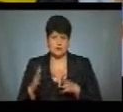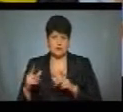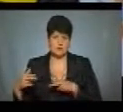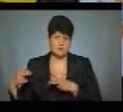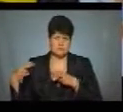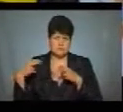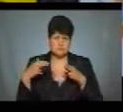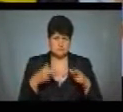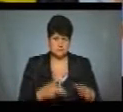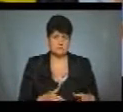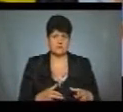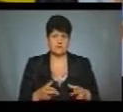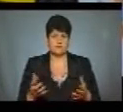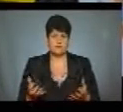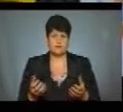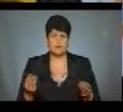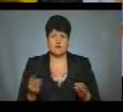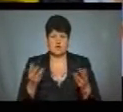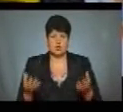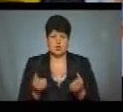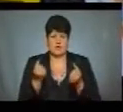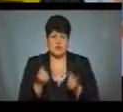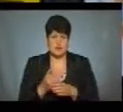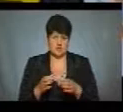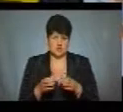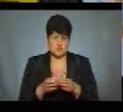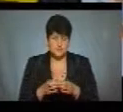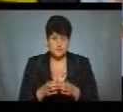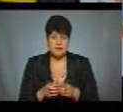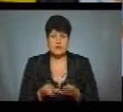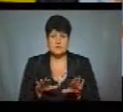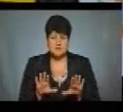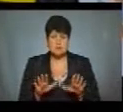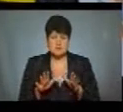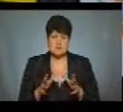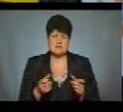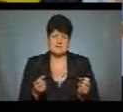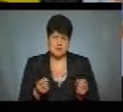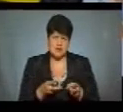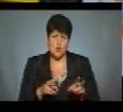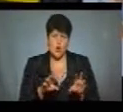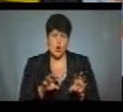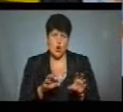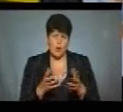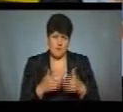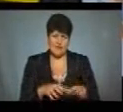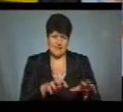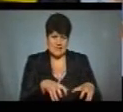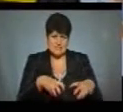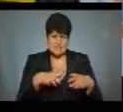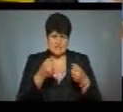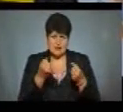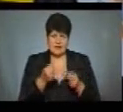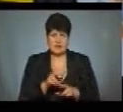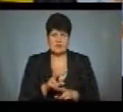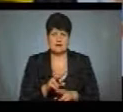караул 1-ї державної пожежно-рятувальної частини. Прибувши на місце події, рятувальники за допомогою спеціального обладнання дістали тіло, на жаль,